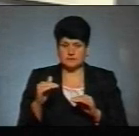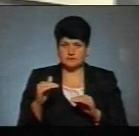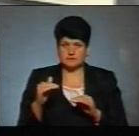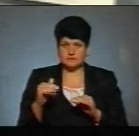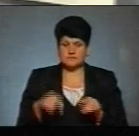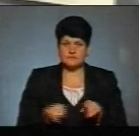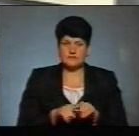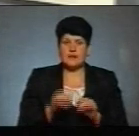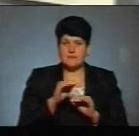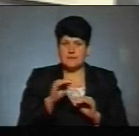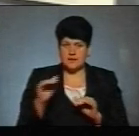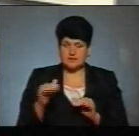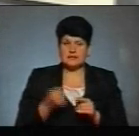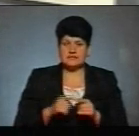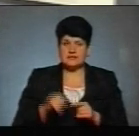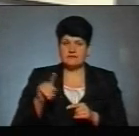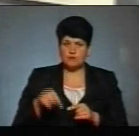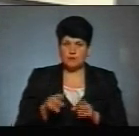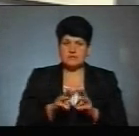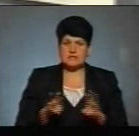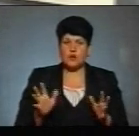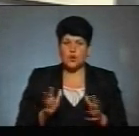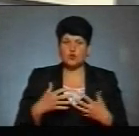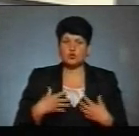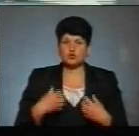Така планка десь поставила вимоги Міністерства охорони здоров'я. Це